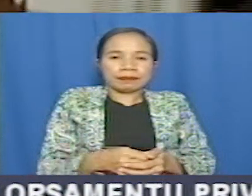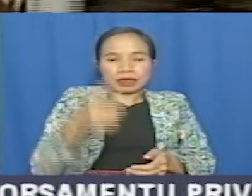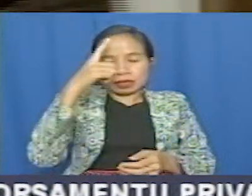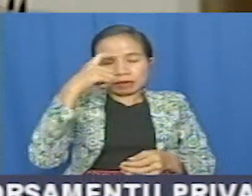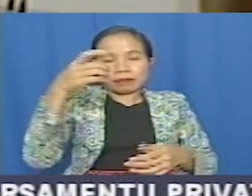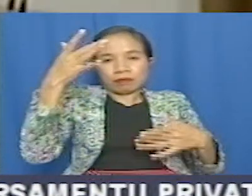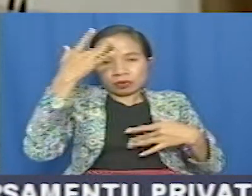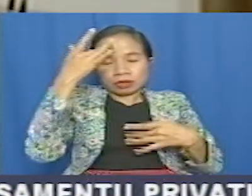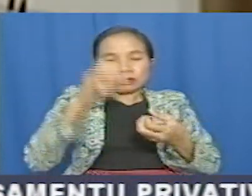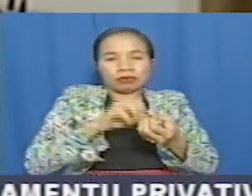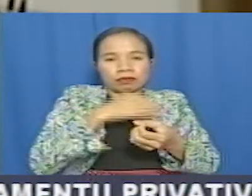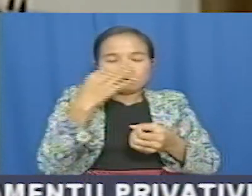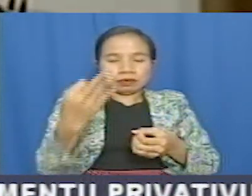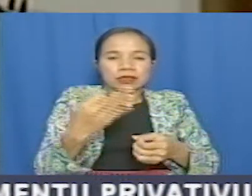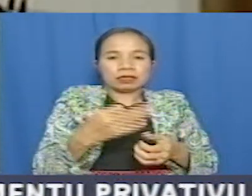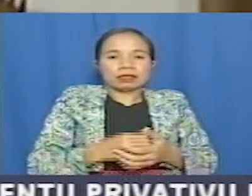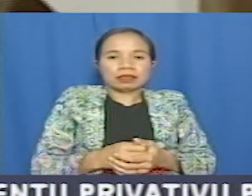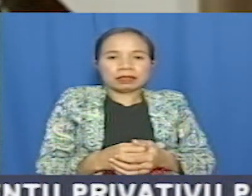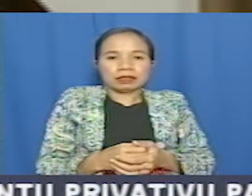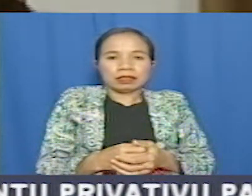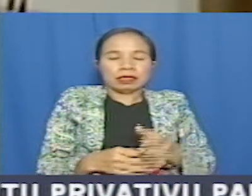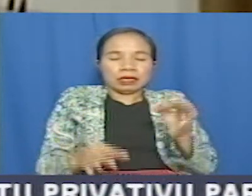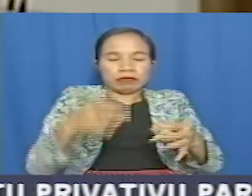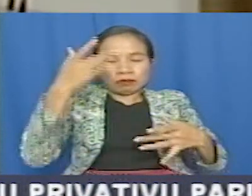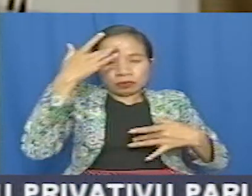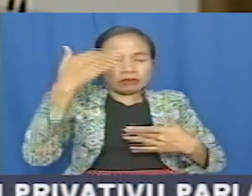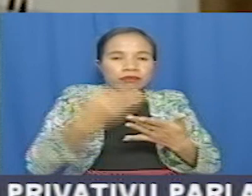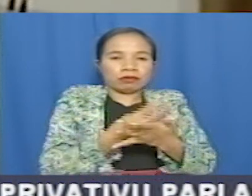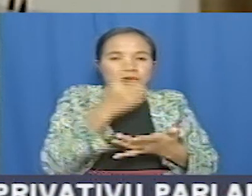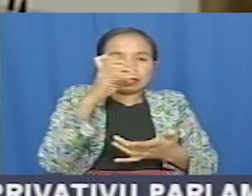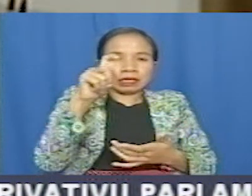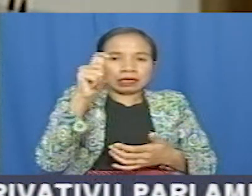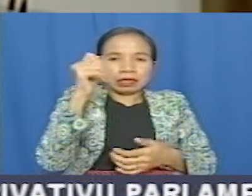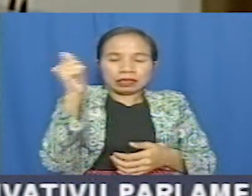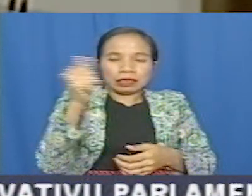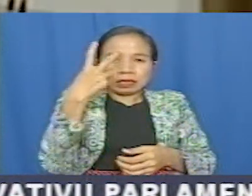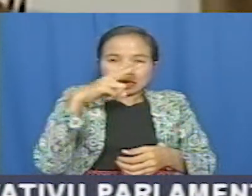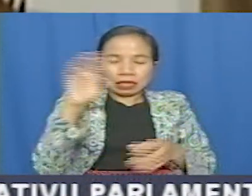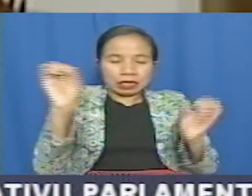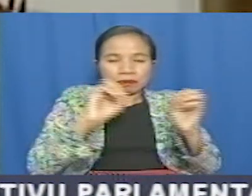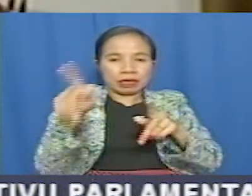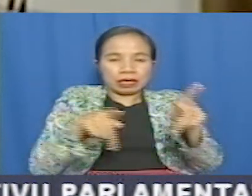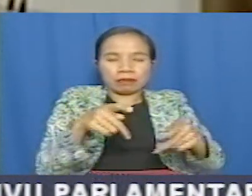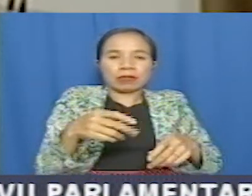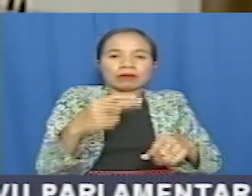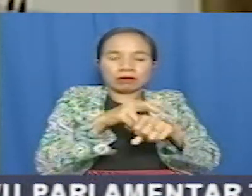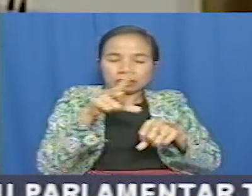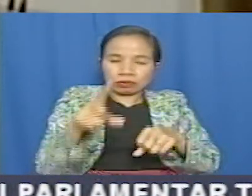Tamba moras COVID, né? Apalagi delta variante, né? Nia mai nia lafir ema. Ema atu nasional,